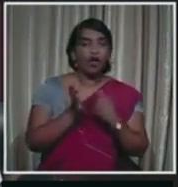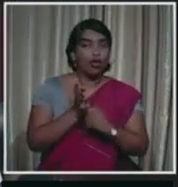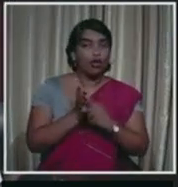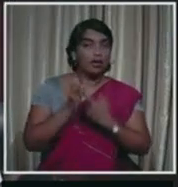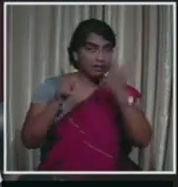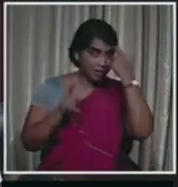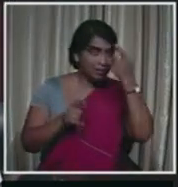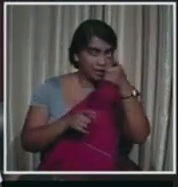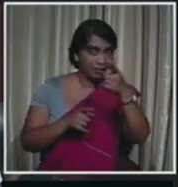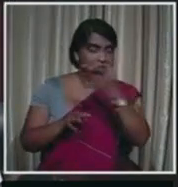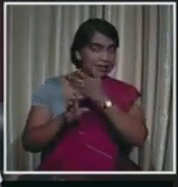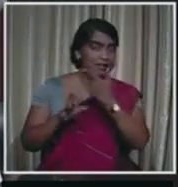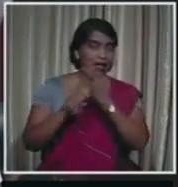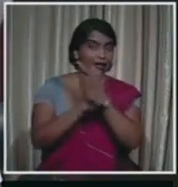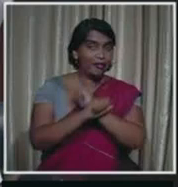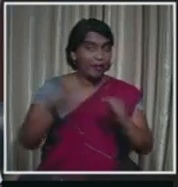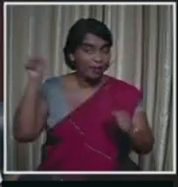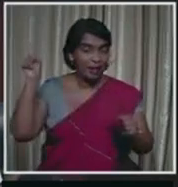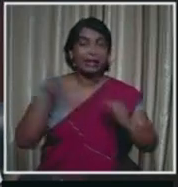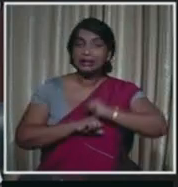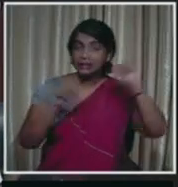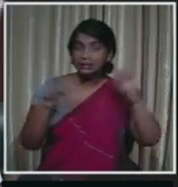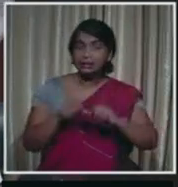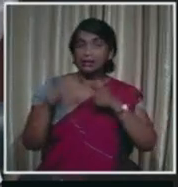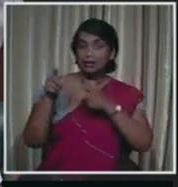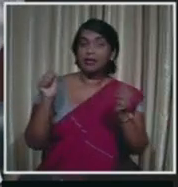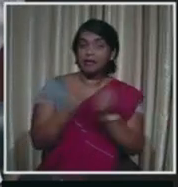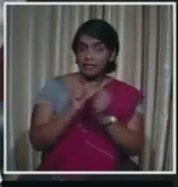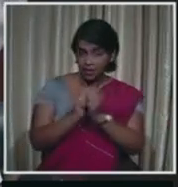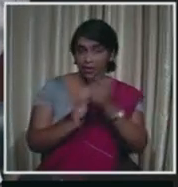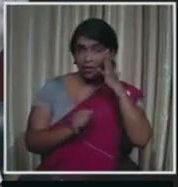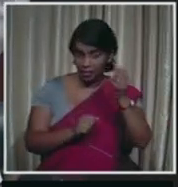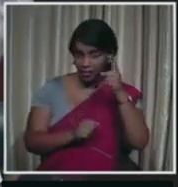මතකද ඒ කරපු මිනිමරු ක්‍රියාවන් මතකද